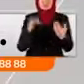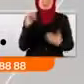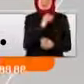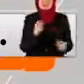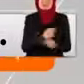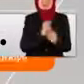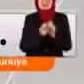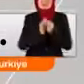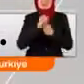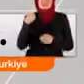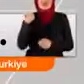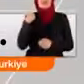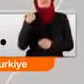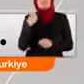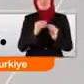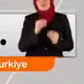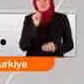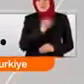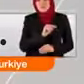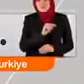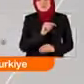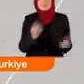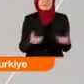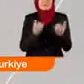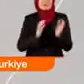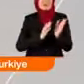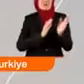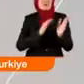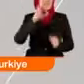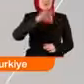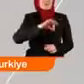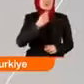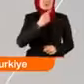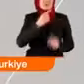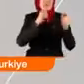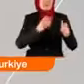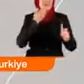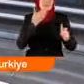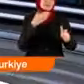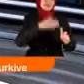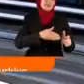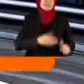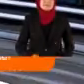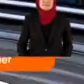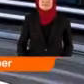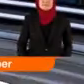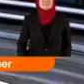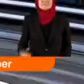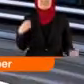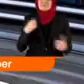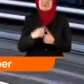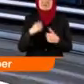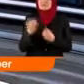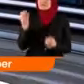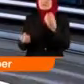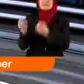Cumhurbaşkanı Erdoğan Daha sonra yangının sürdüğü noktalardan biri olan Marmaris'e geçti peş peşe çıkan